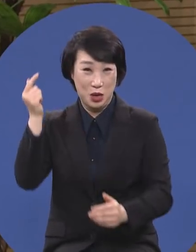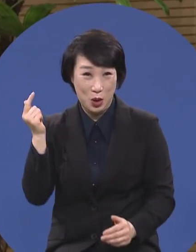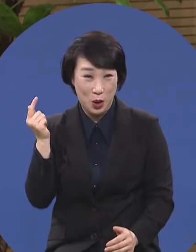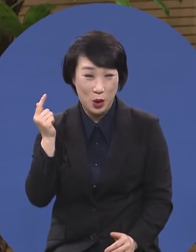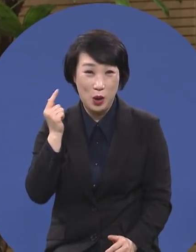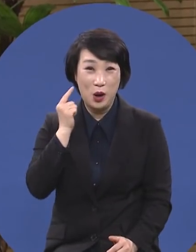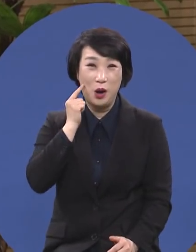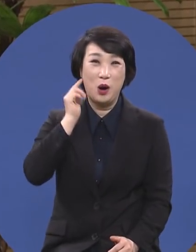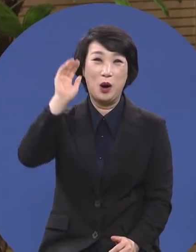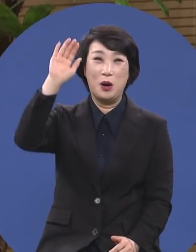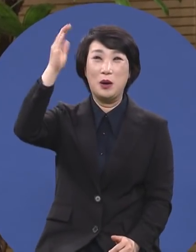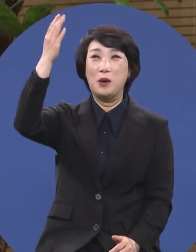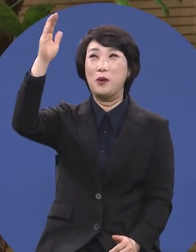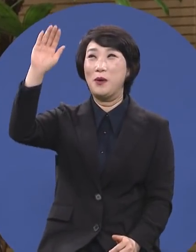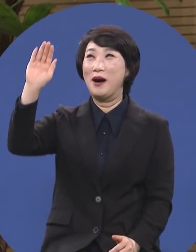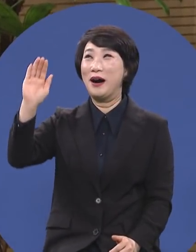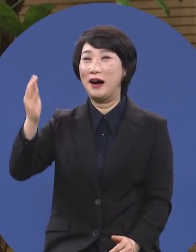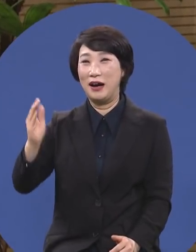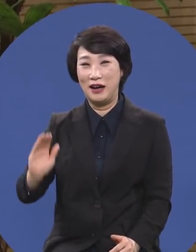하나님께